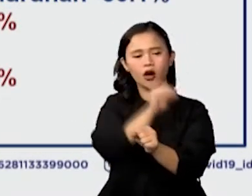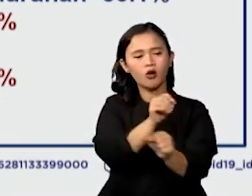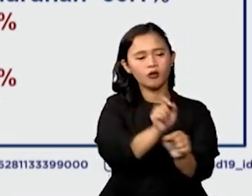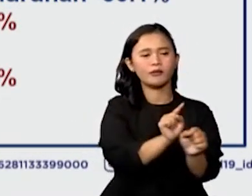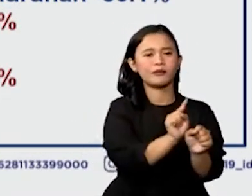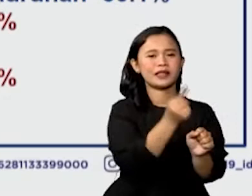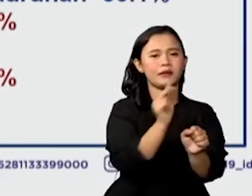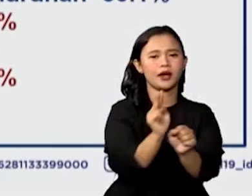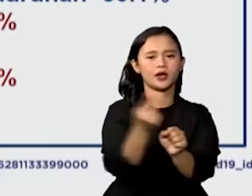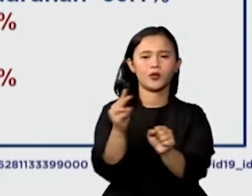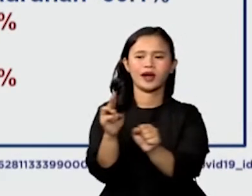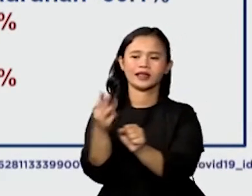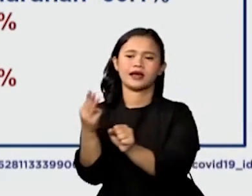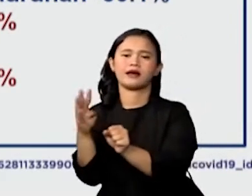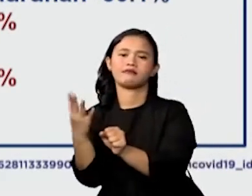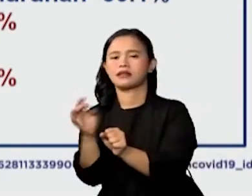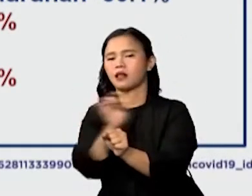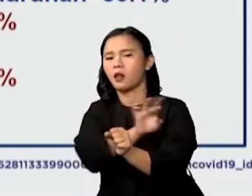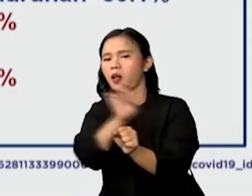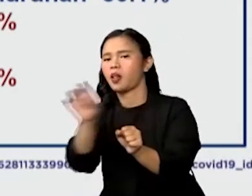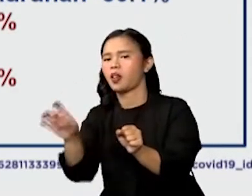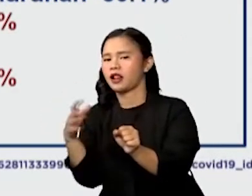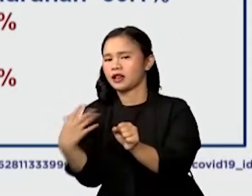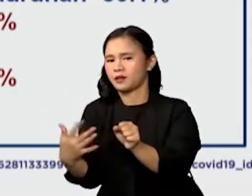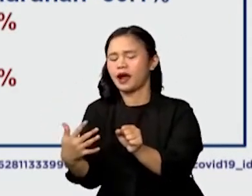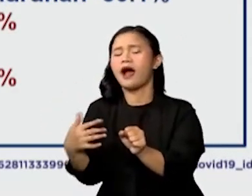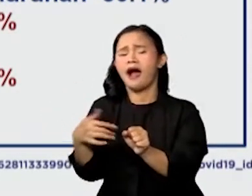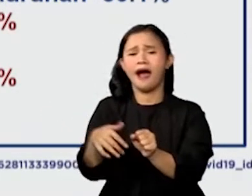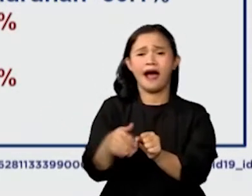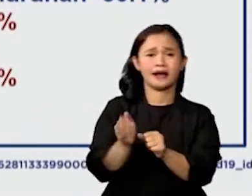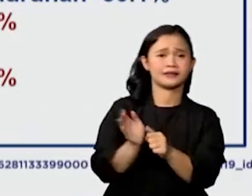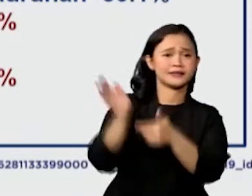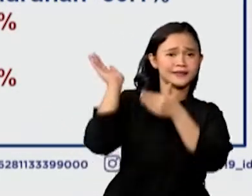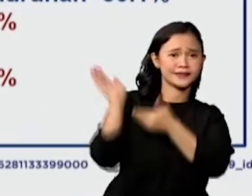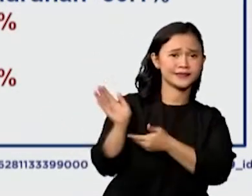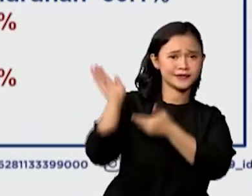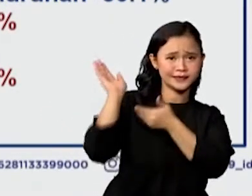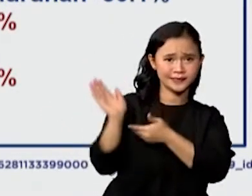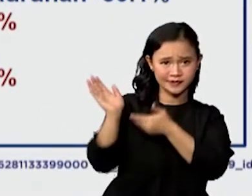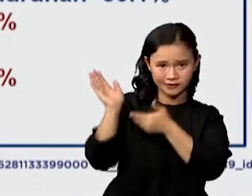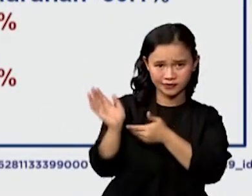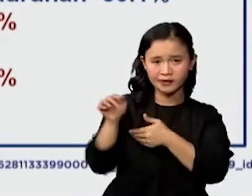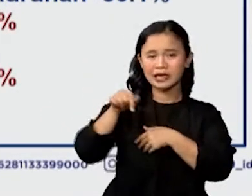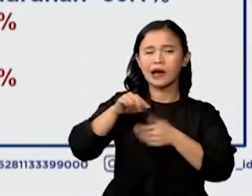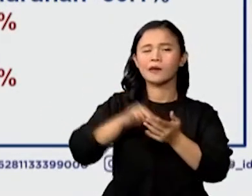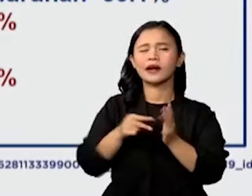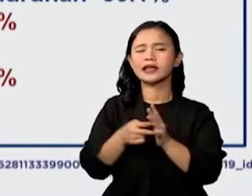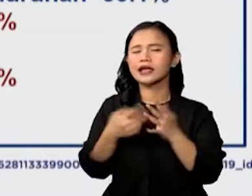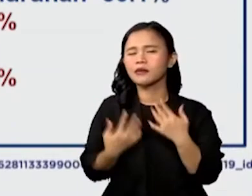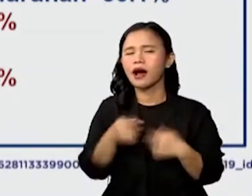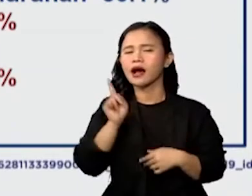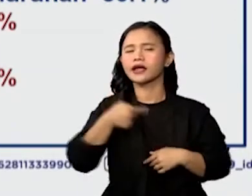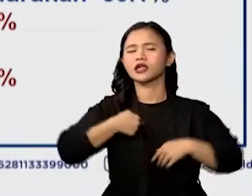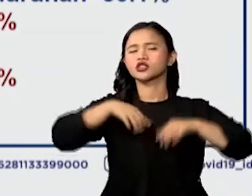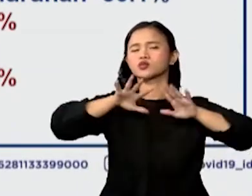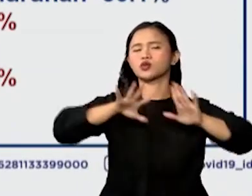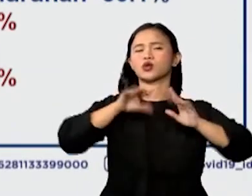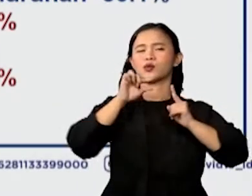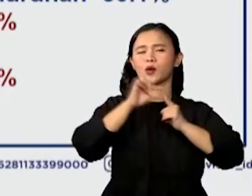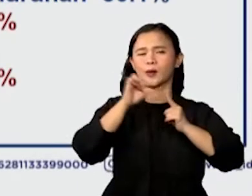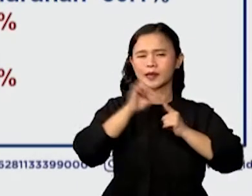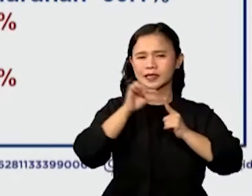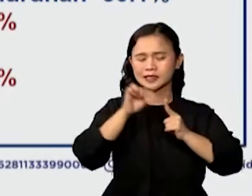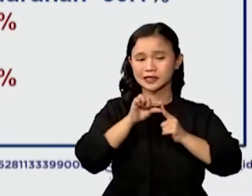ke-3, dan yang di pekan terakhir. Nah, kalau kita lihat di sini memang dari 10 provinsi ini masih beberapa yang ada